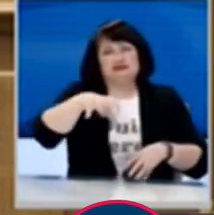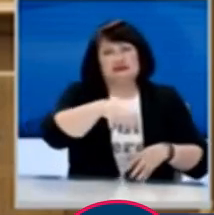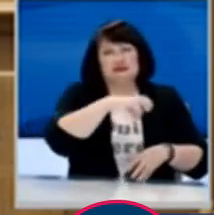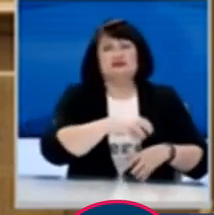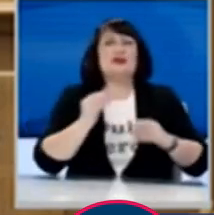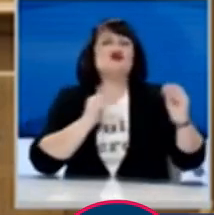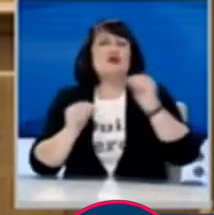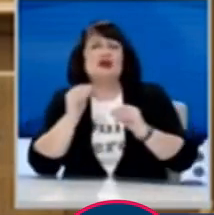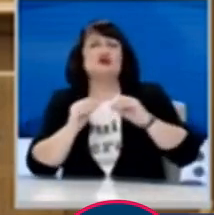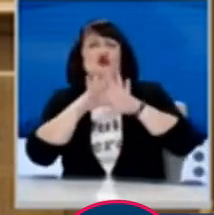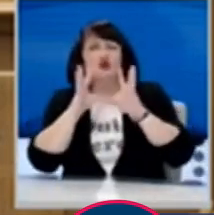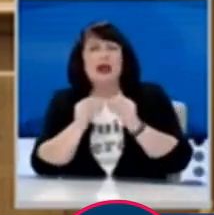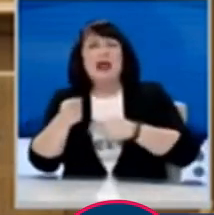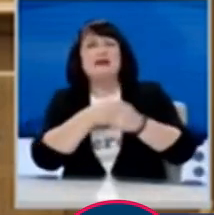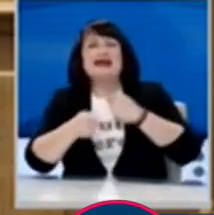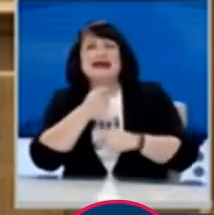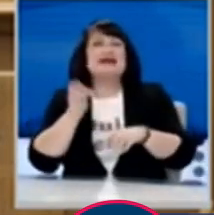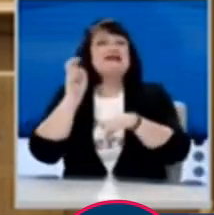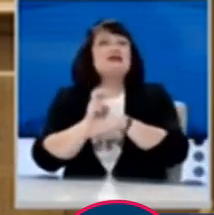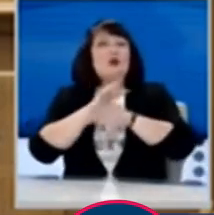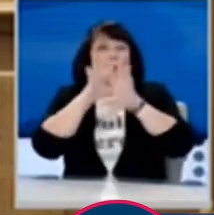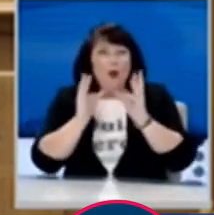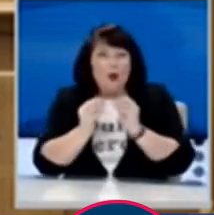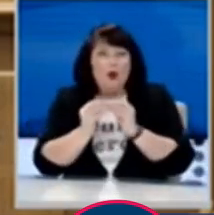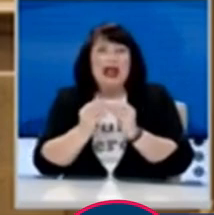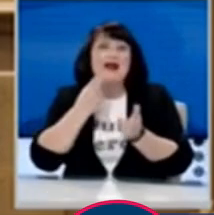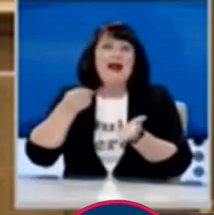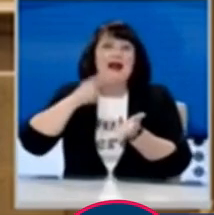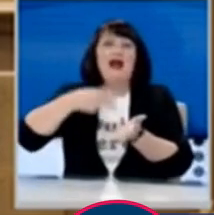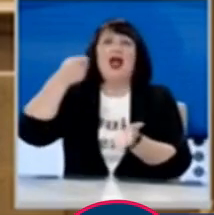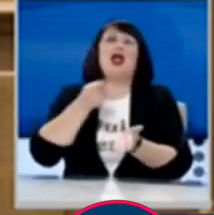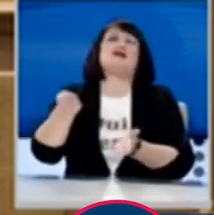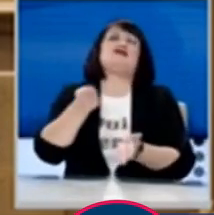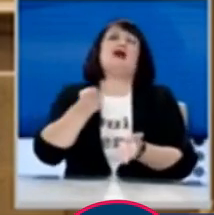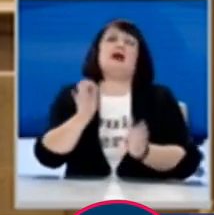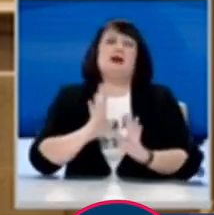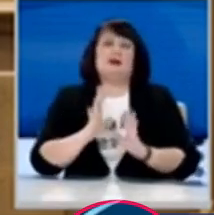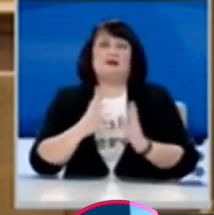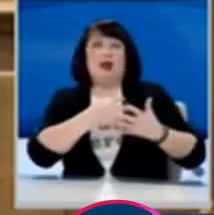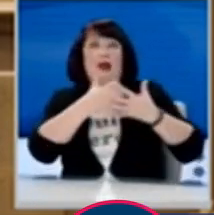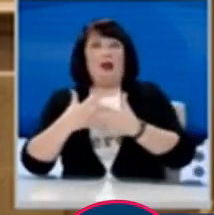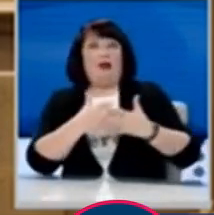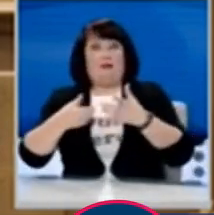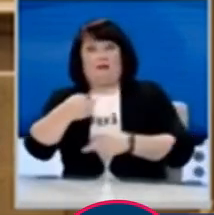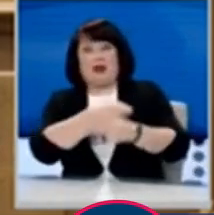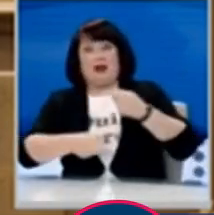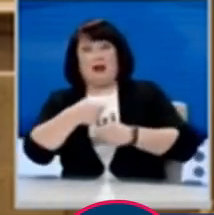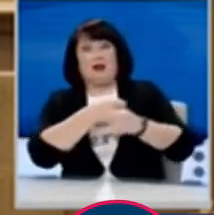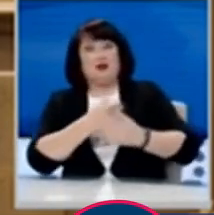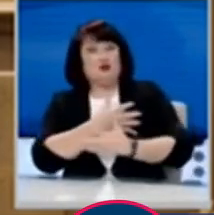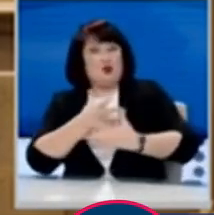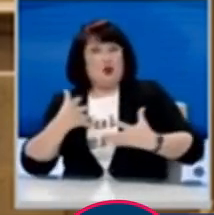τον εξοπλισμό τους, τα αποθεματικά τους. Δεν γίνεται μια μεγάλη επιχείρηση να θεωρεί ότι μπορεί να